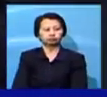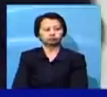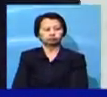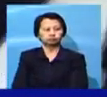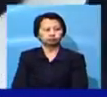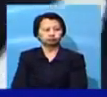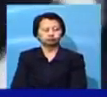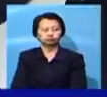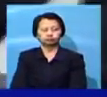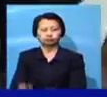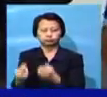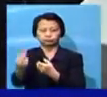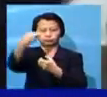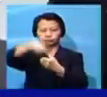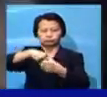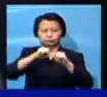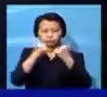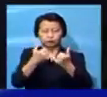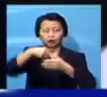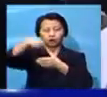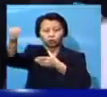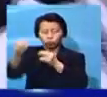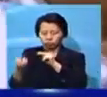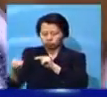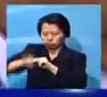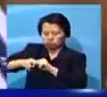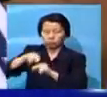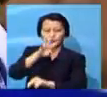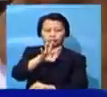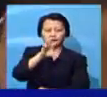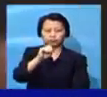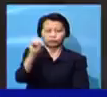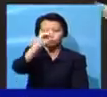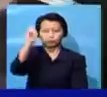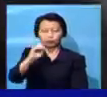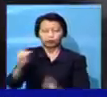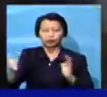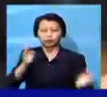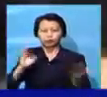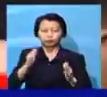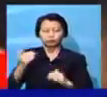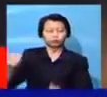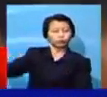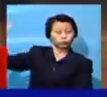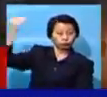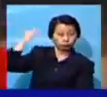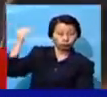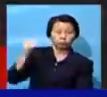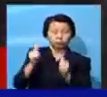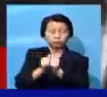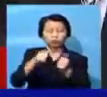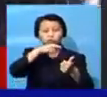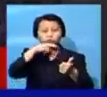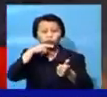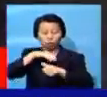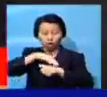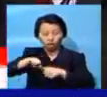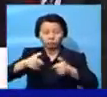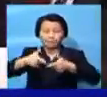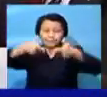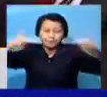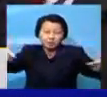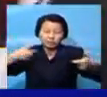penganjurannya penglibatan Syarikat asing meningkat sebanyak 40% berbanding edisi terdahulu dengan Rusia menghantar